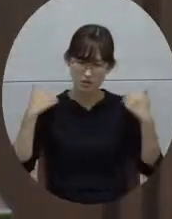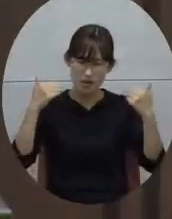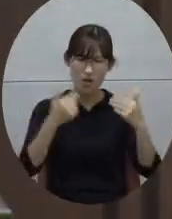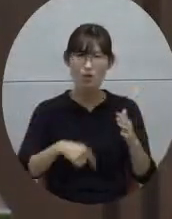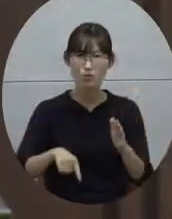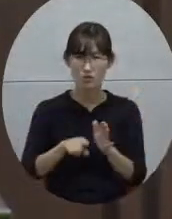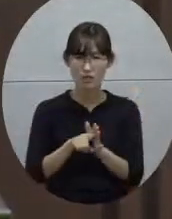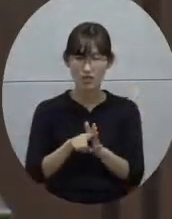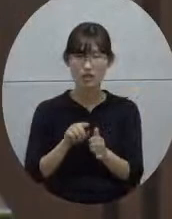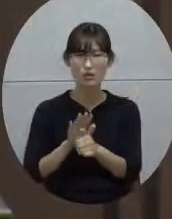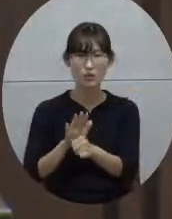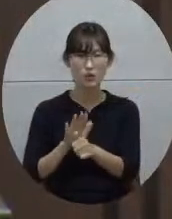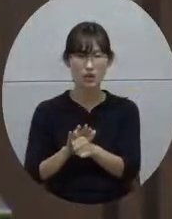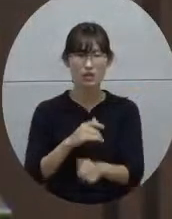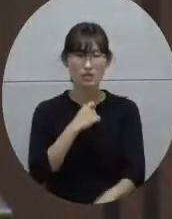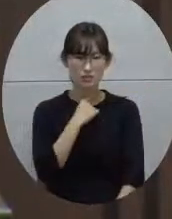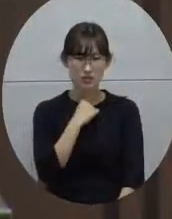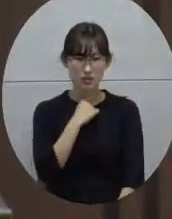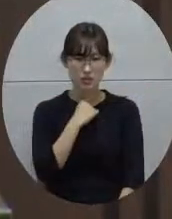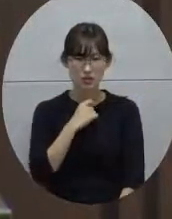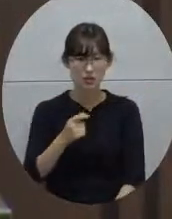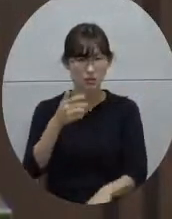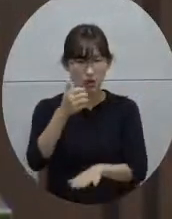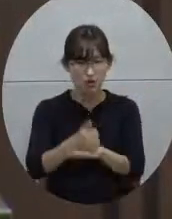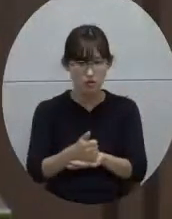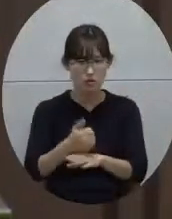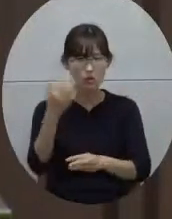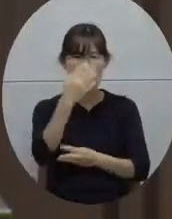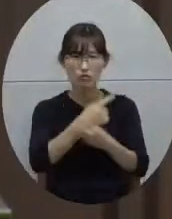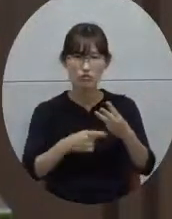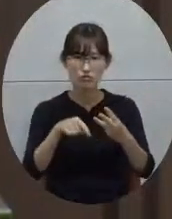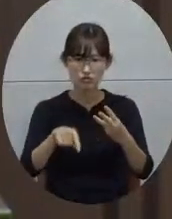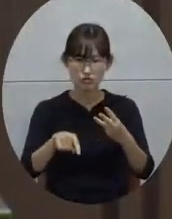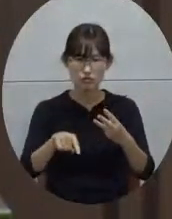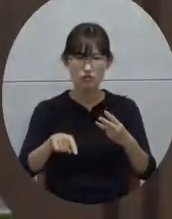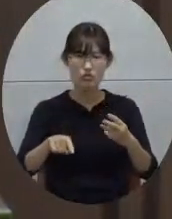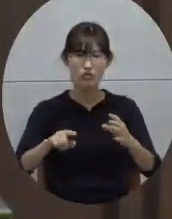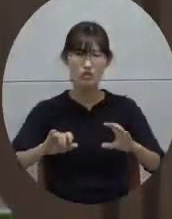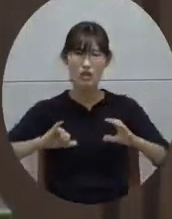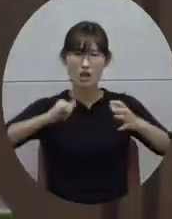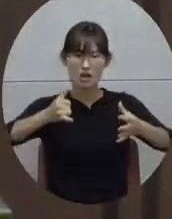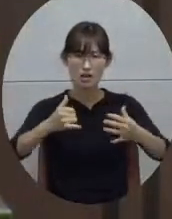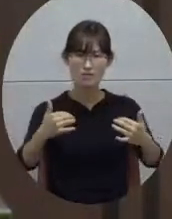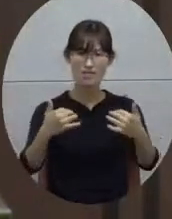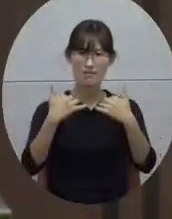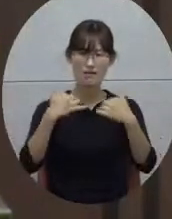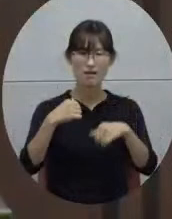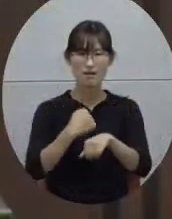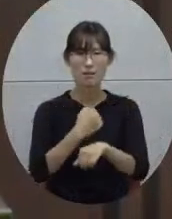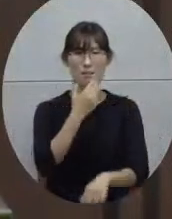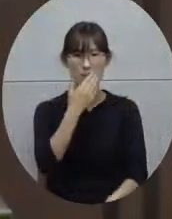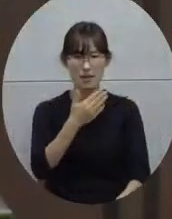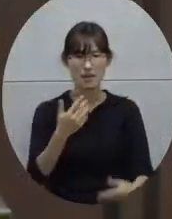우리 청주는 세계가 주목하는 신성장 산업의 메카가 될 수 있습니다.